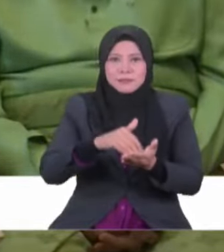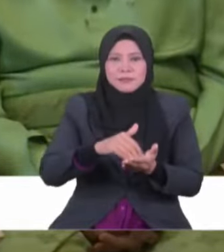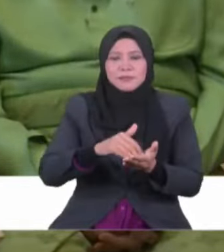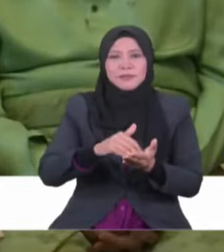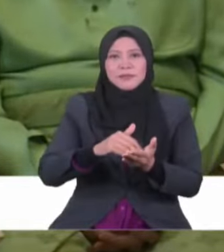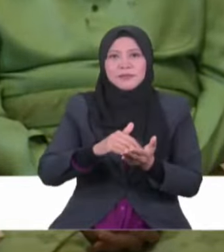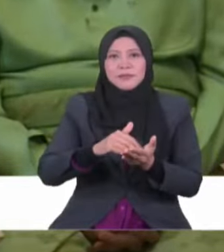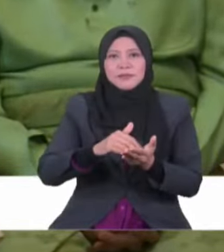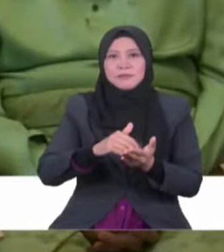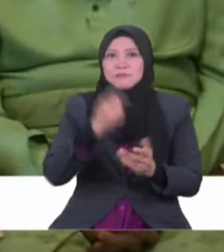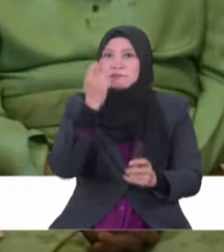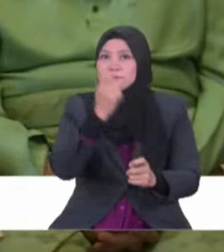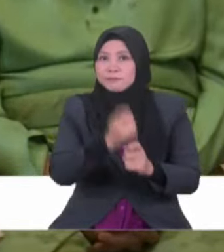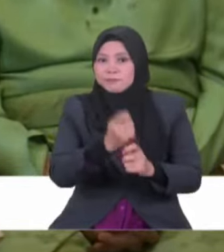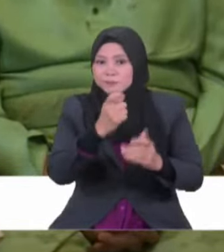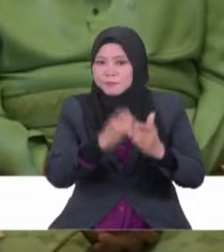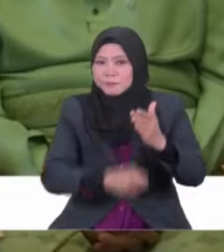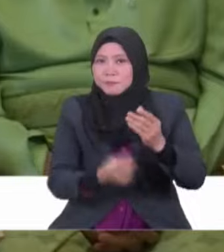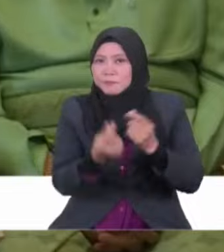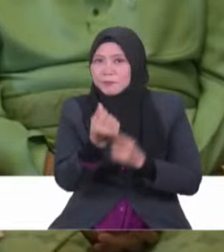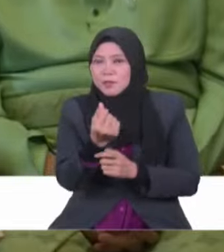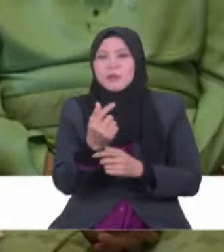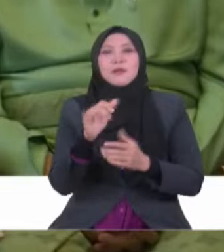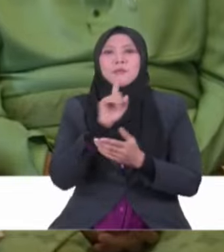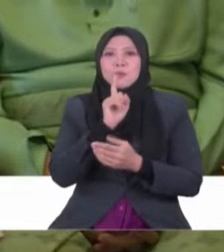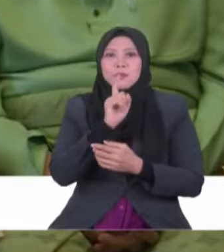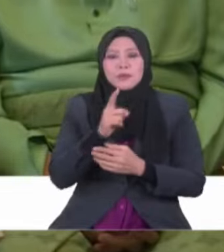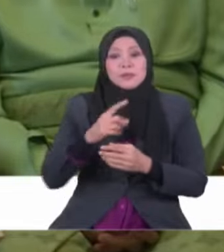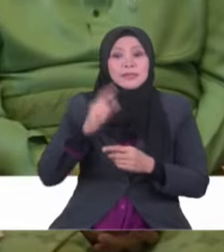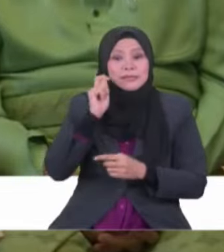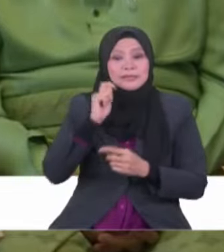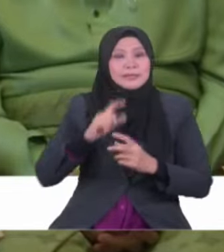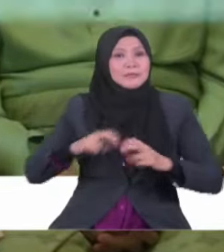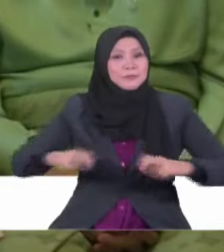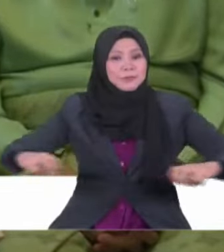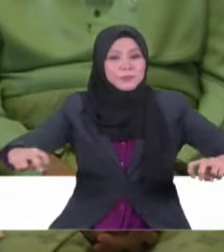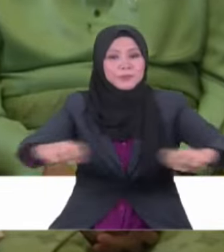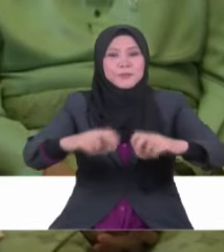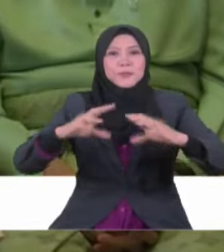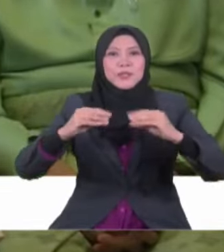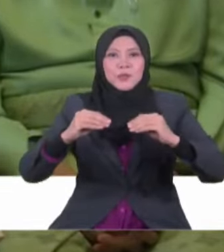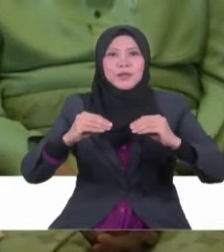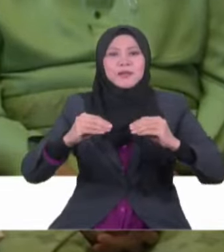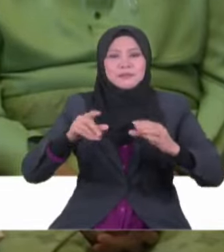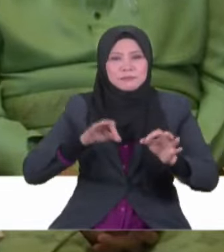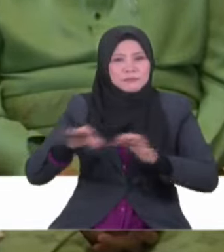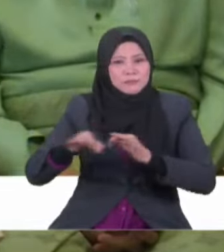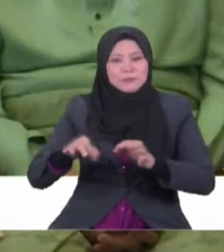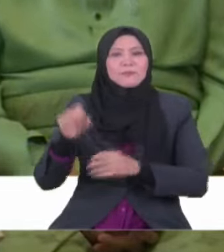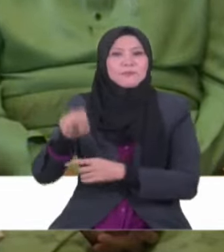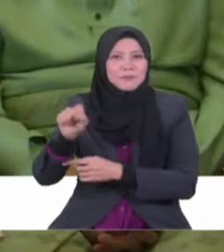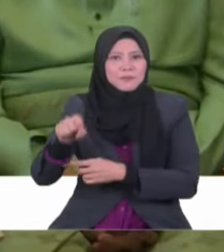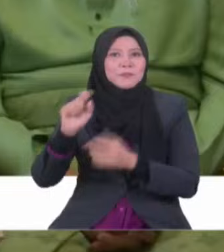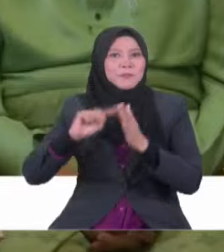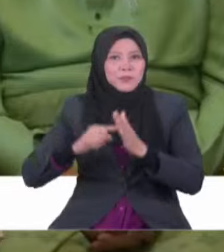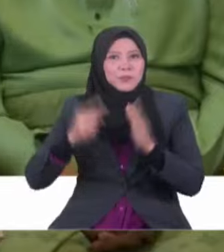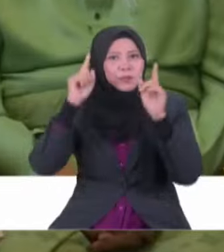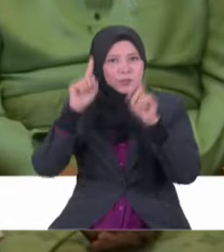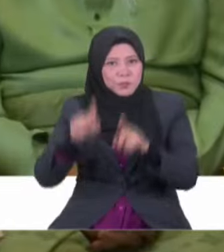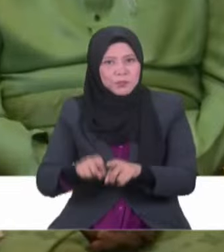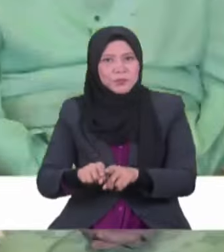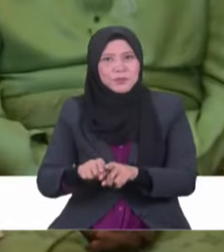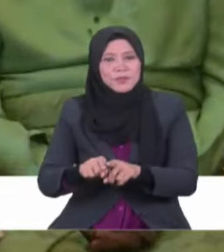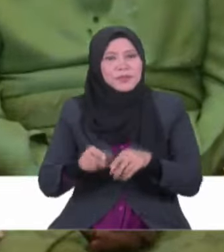Okay? Dan saya setuju, dalam mesyuarat tadi pun setuju, formula yang jelas. Tapi peringkat awal ini, kita